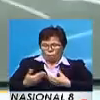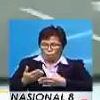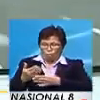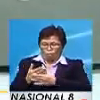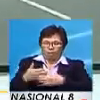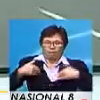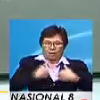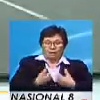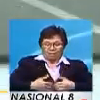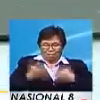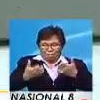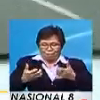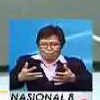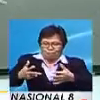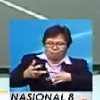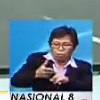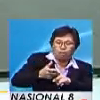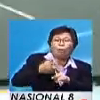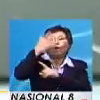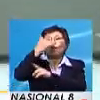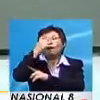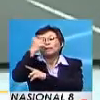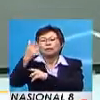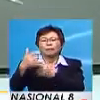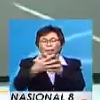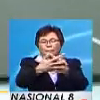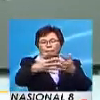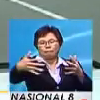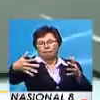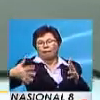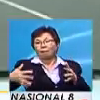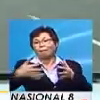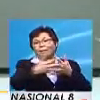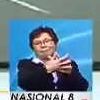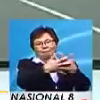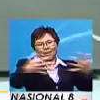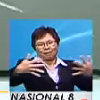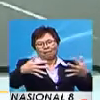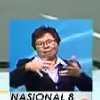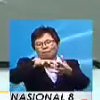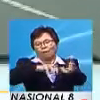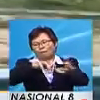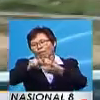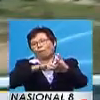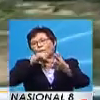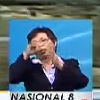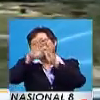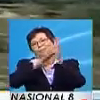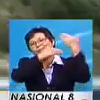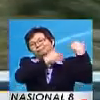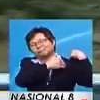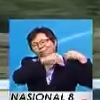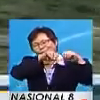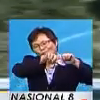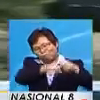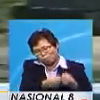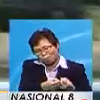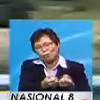dan binatang liar itu berpunca daripada pagar RAB lebuh raya yang dimusnahkan pihak tidak bertanggungjawab